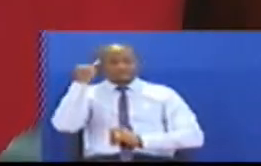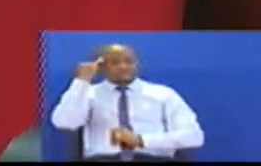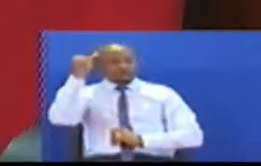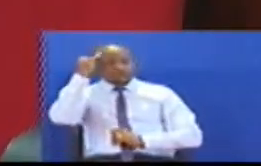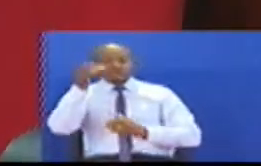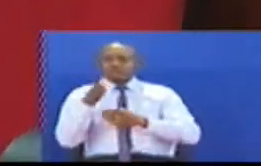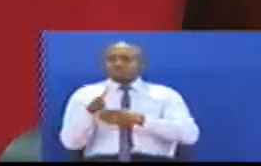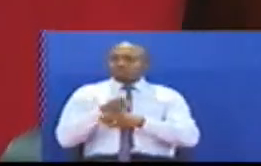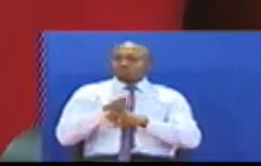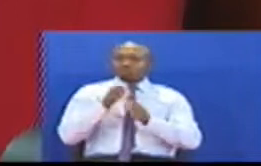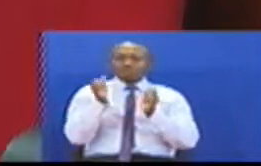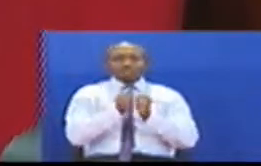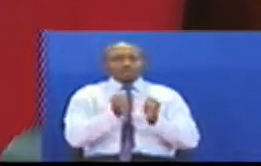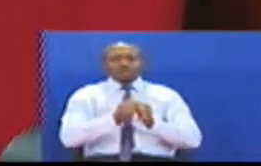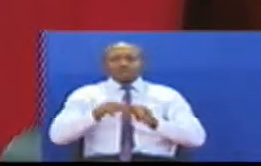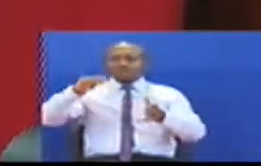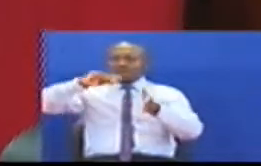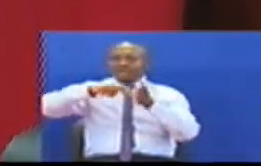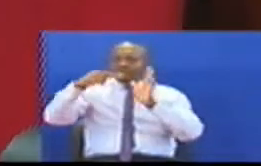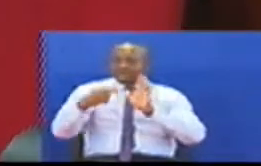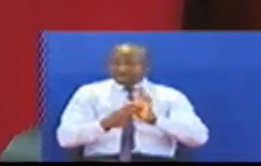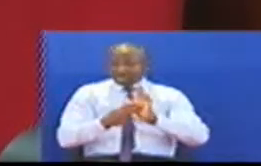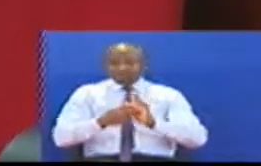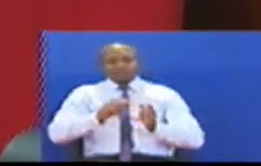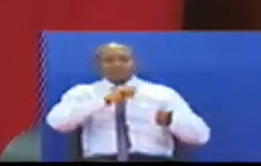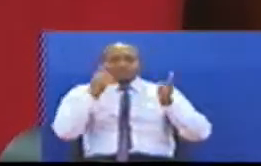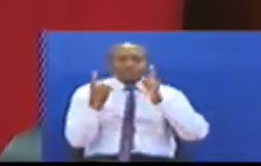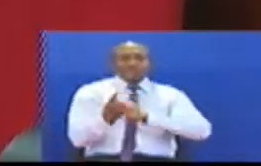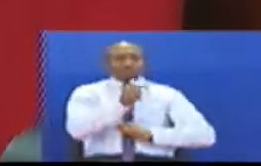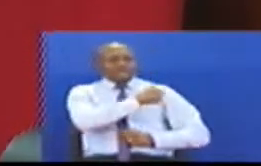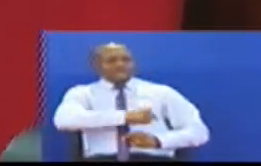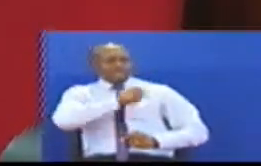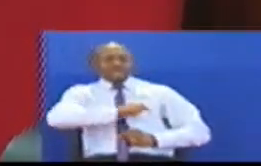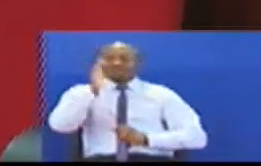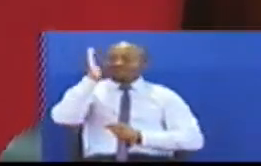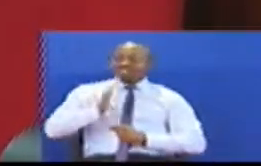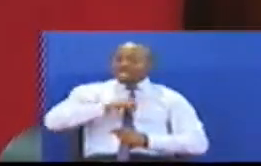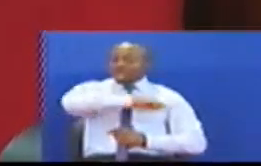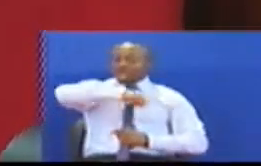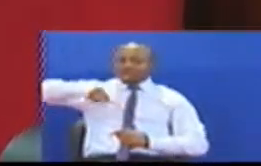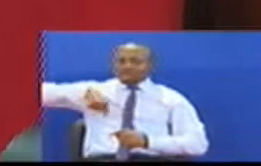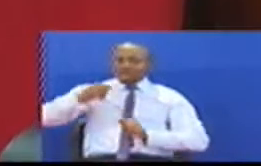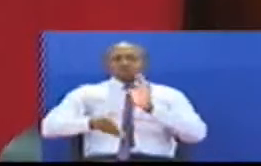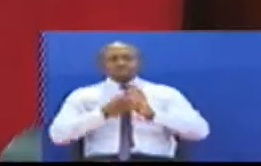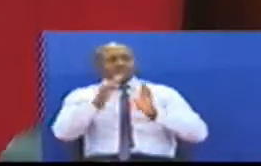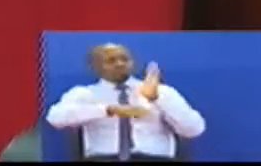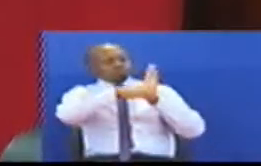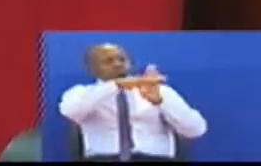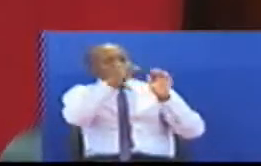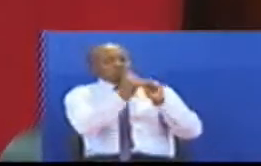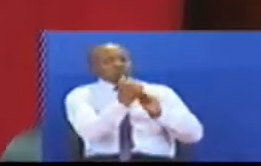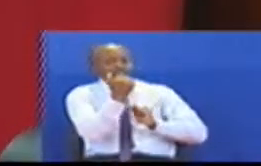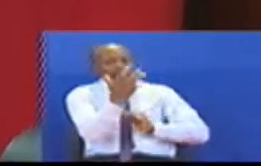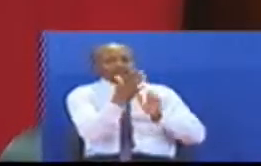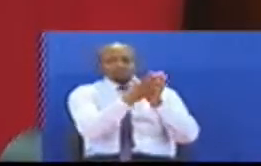kuhusiana na swala zima la mkakati wa behavioral change kwa ajili ya vijana wetu kuanzia miaka 15 mpaka 24,